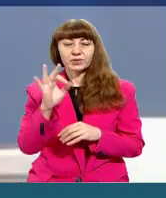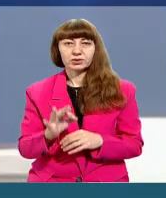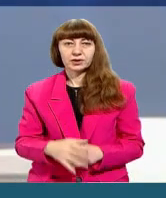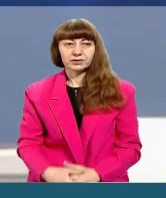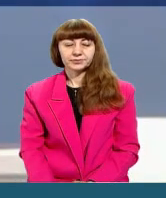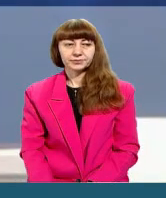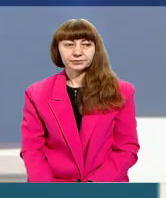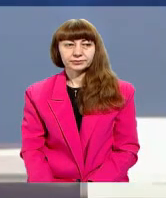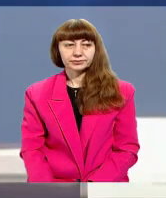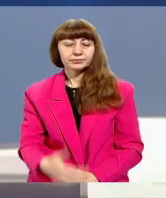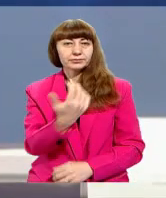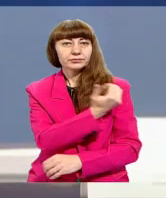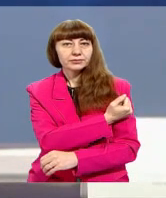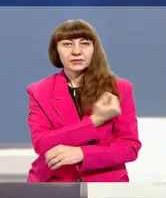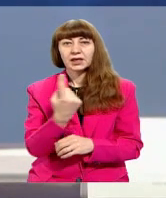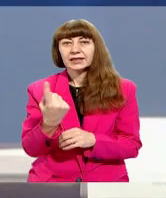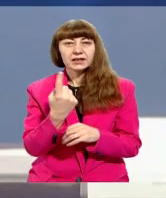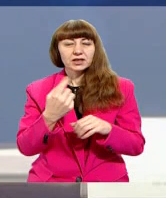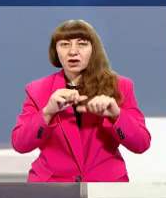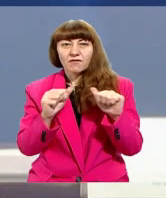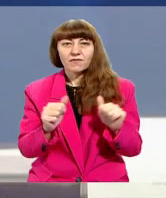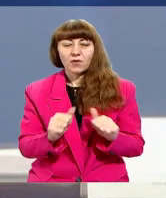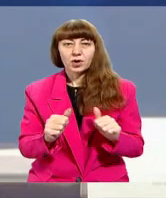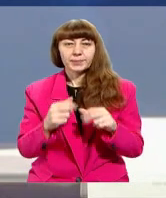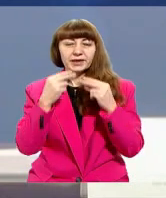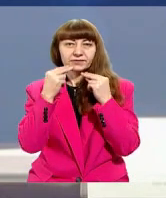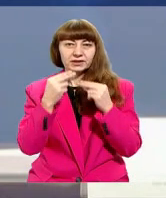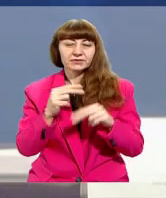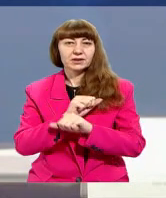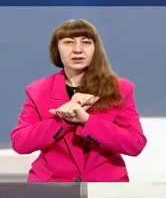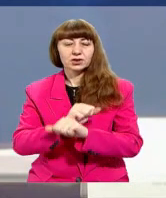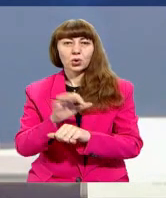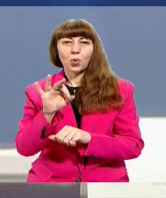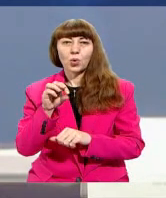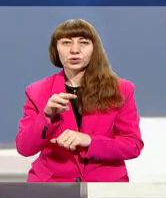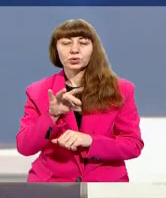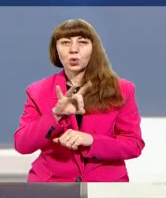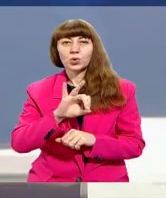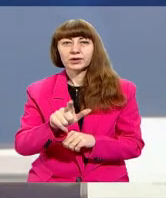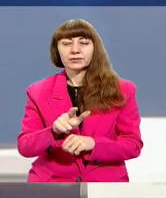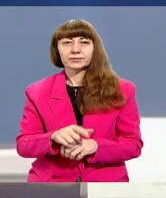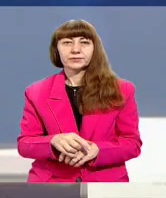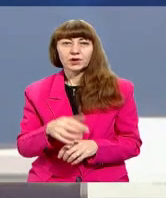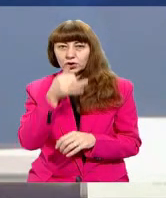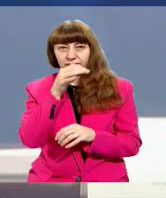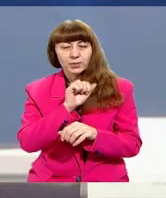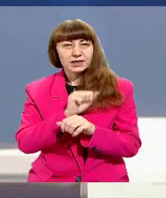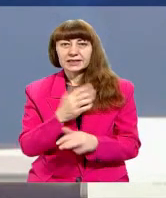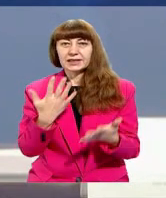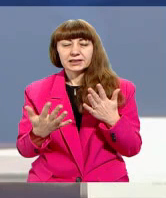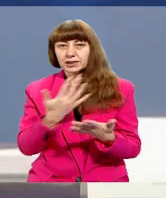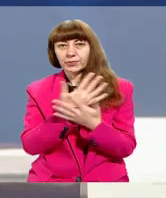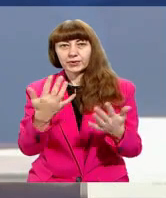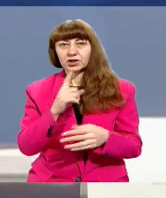5%. Вакцинация является единственным эффективным способом защиты от кори. Вспышку будет невозможно остановить, если